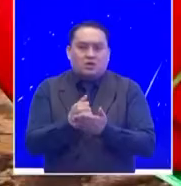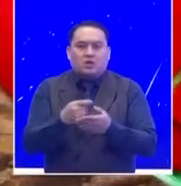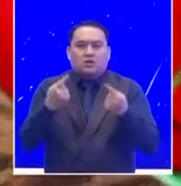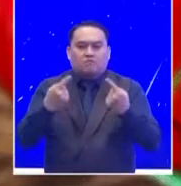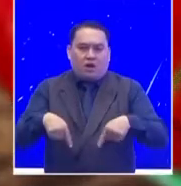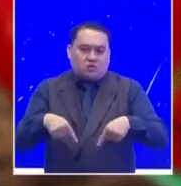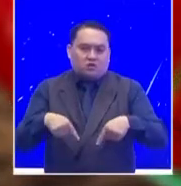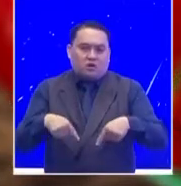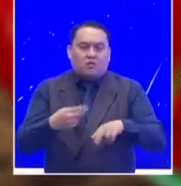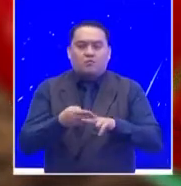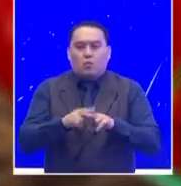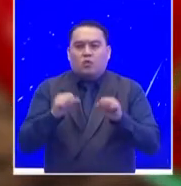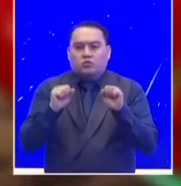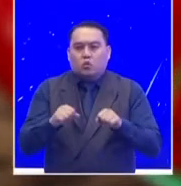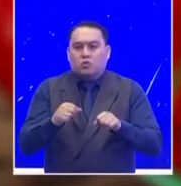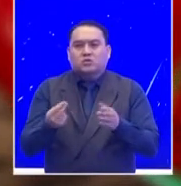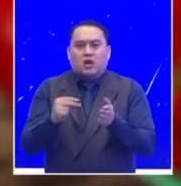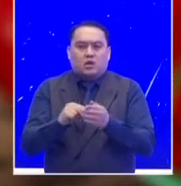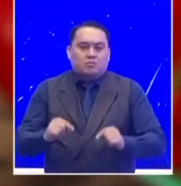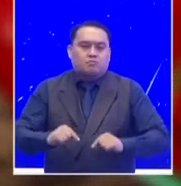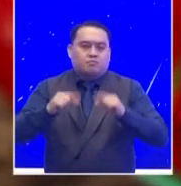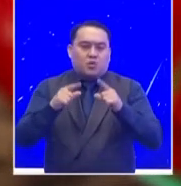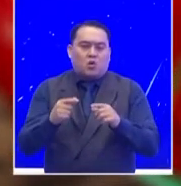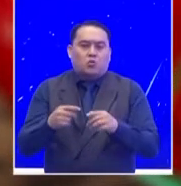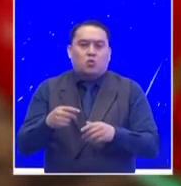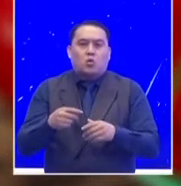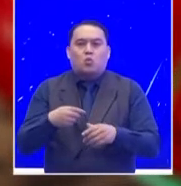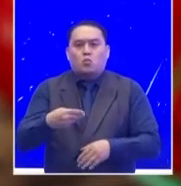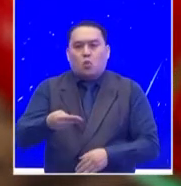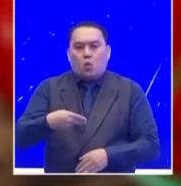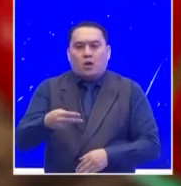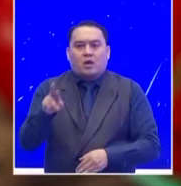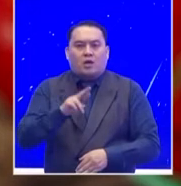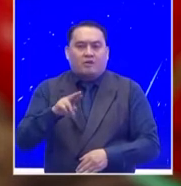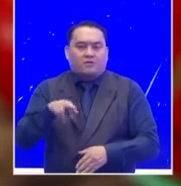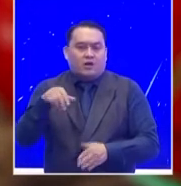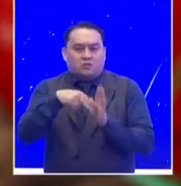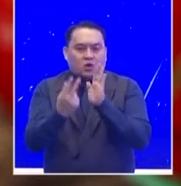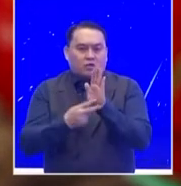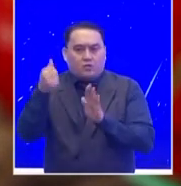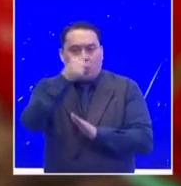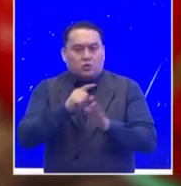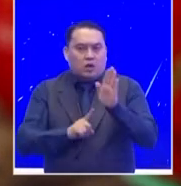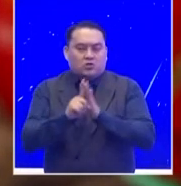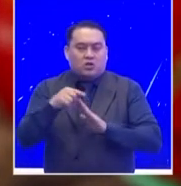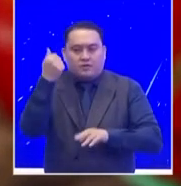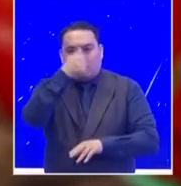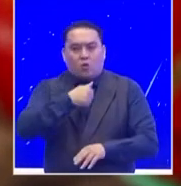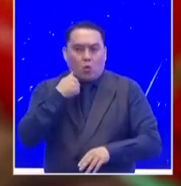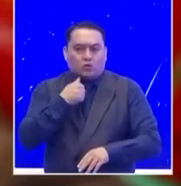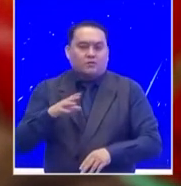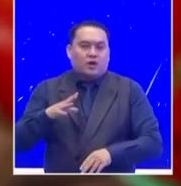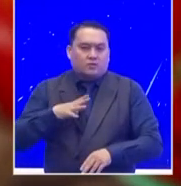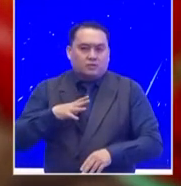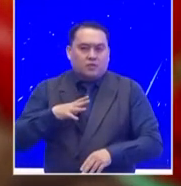инфляции. К примеру, заметно поднялась стоимость 1 килограмма пшеничной муки первого сорта с января 2018 года к началу нынешнего на